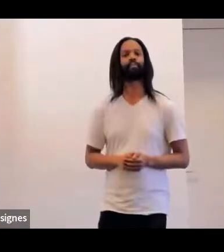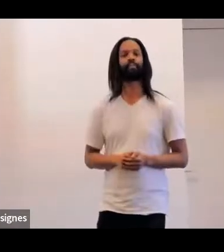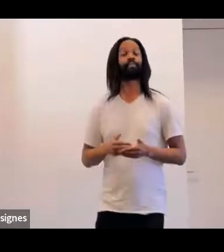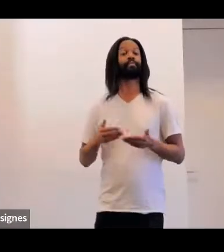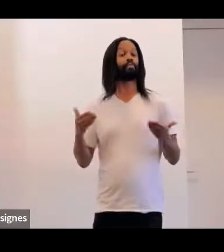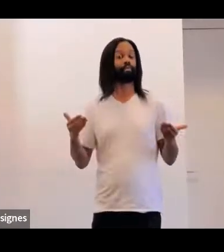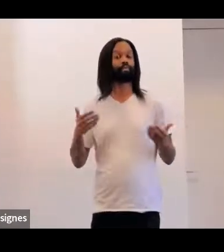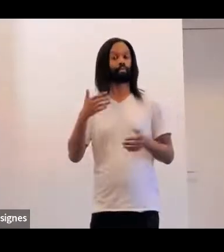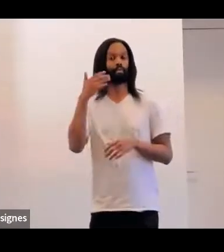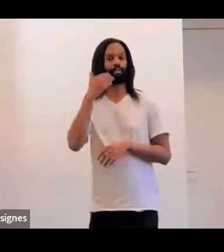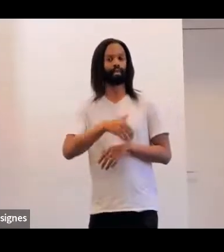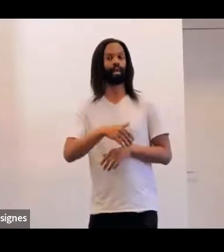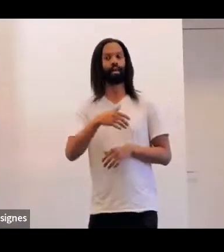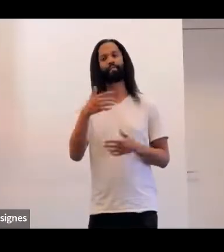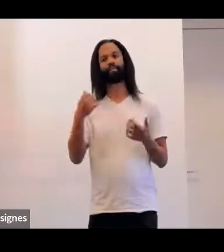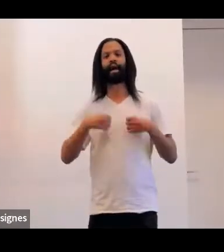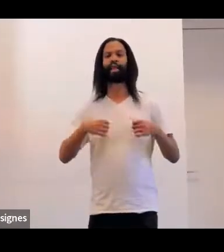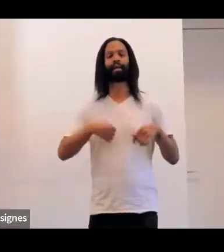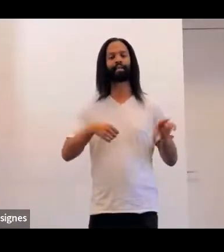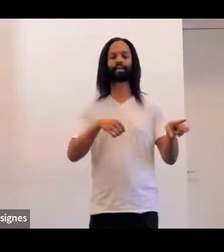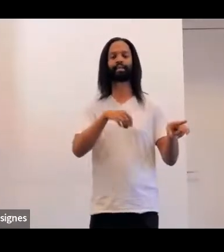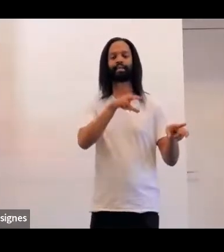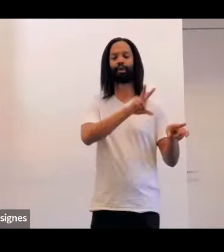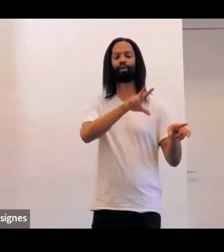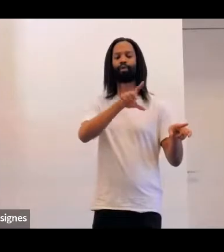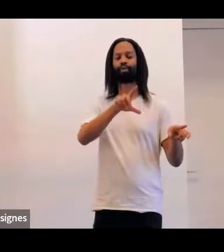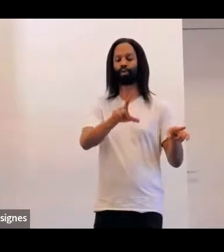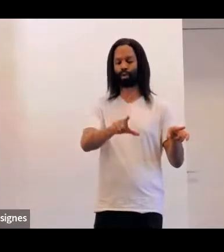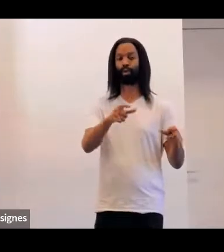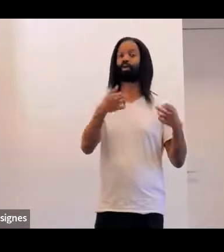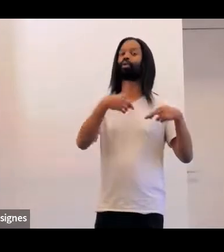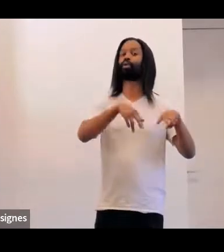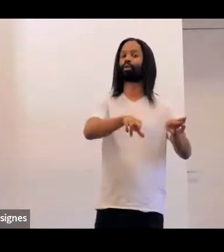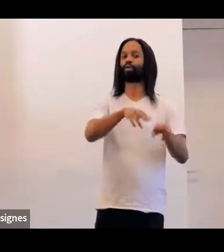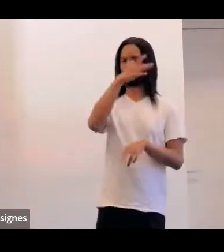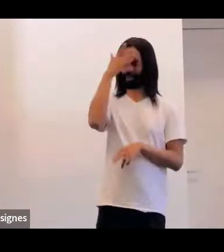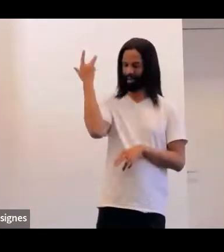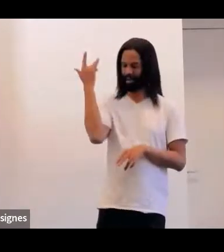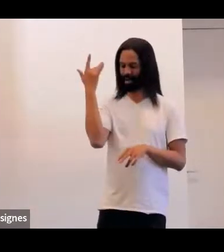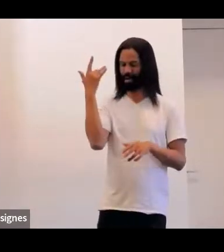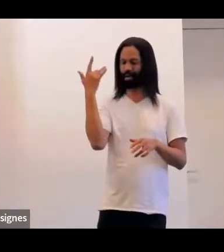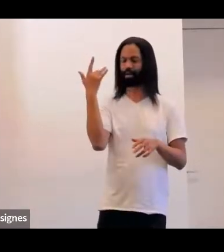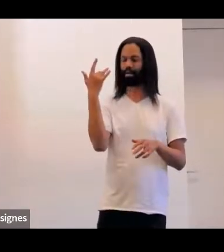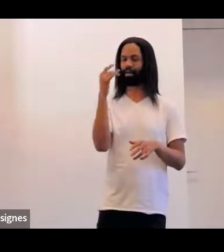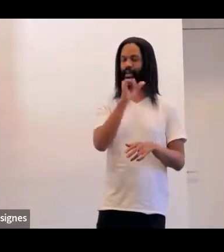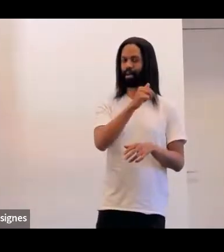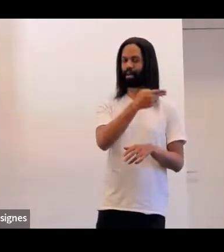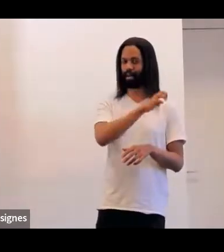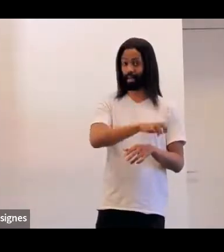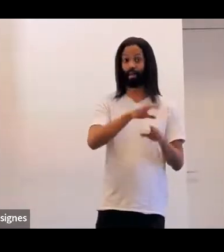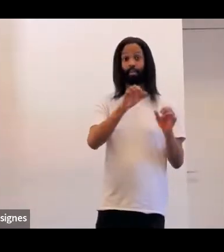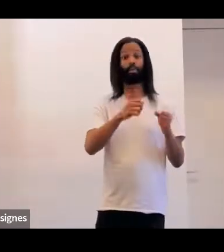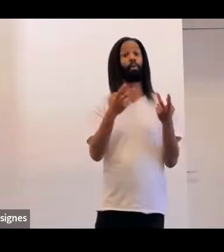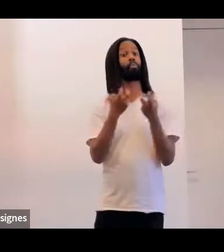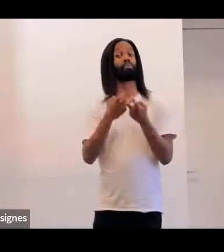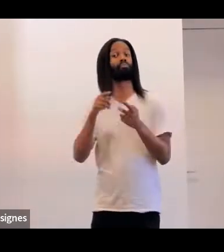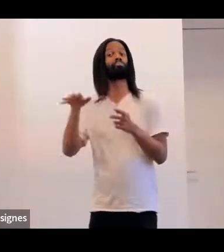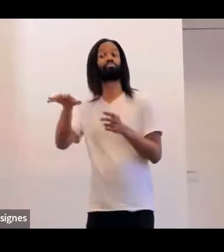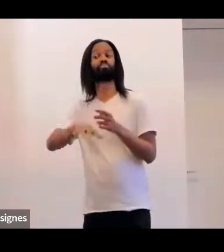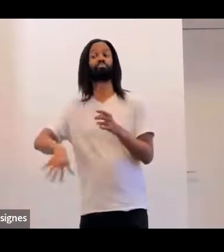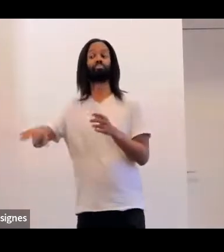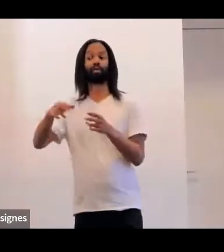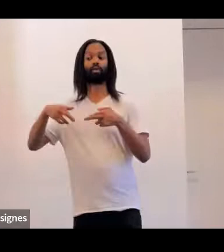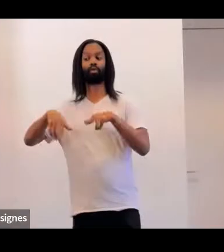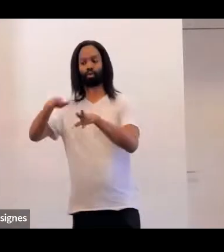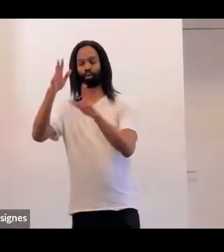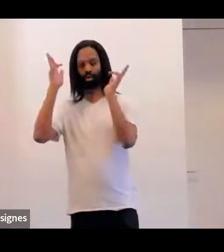du 32 de la rue Sainte-Anne la mise à disposition des anciens bains-douches de la rue Saint-Nicolas. Cette proposition n'a pas